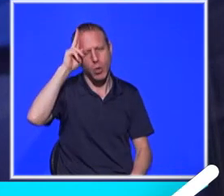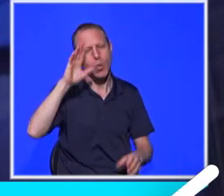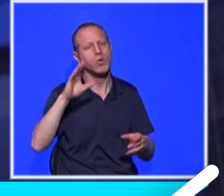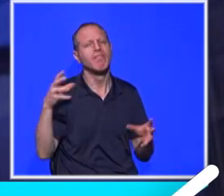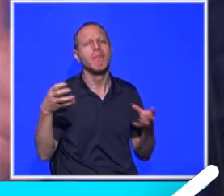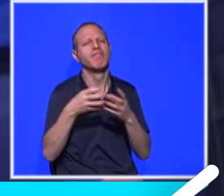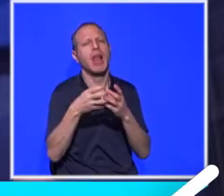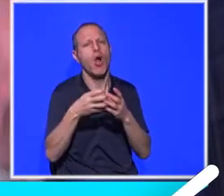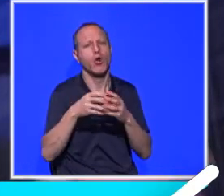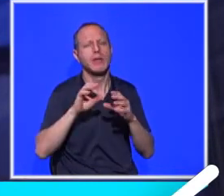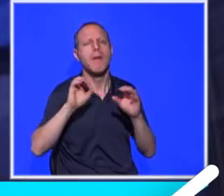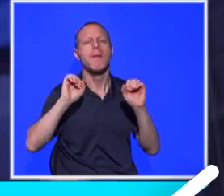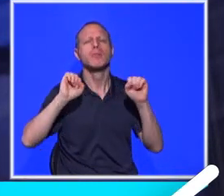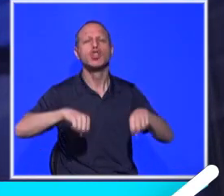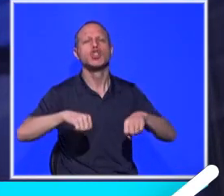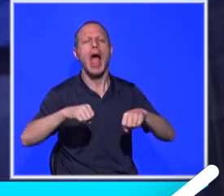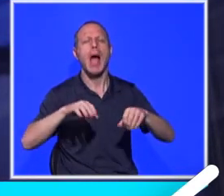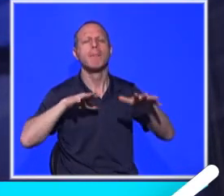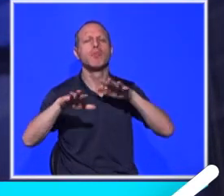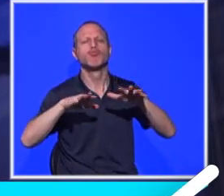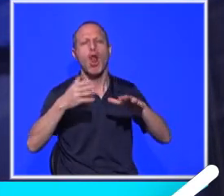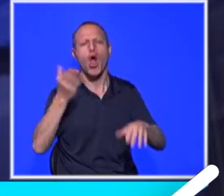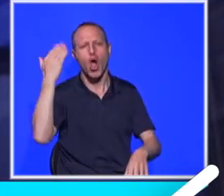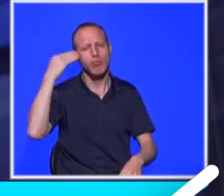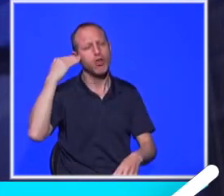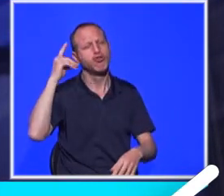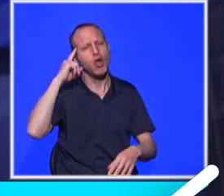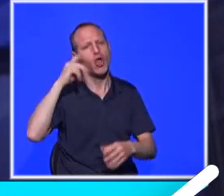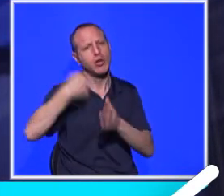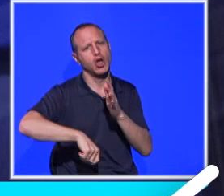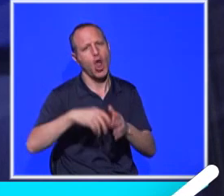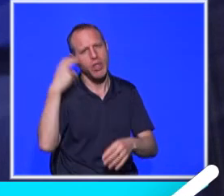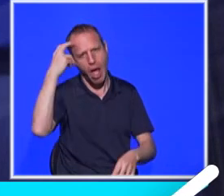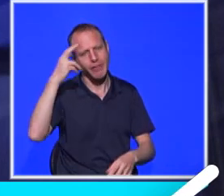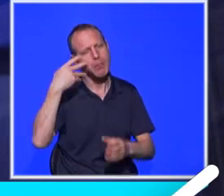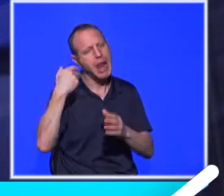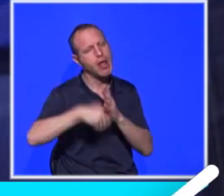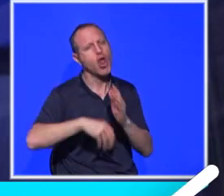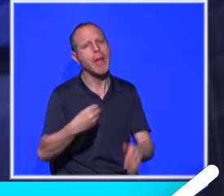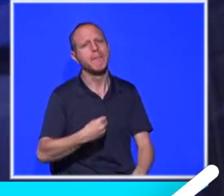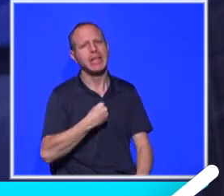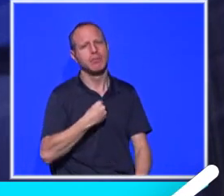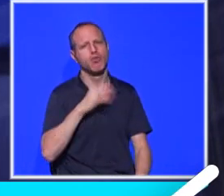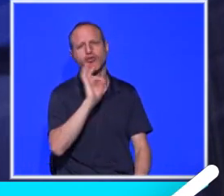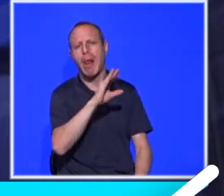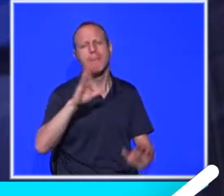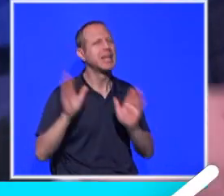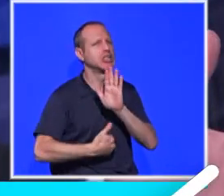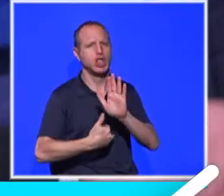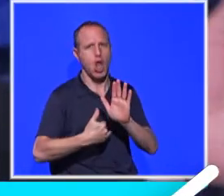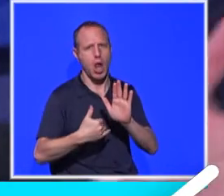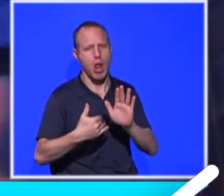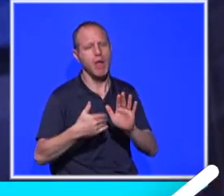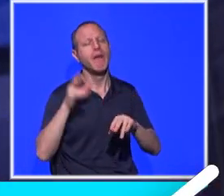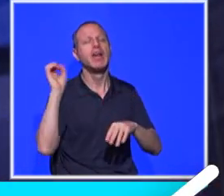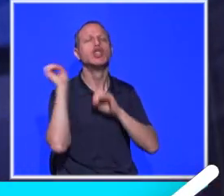מפלגות משטר, ממשל קודמות, שיודעות לקנות את הערבים, לקנות את המצפון שלהם בזול, בזיל הזול, ובסוף לזרוק